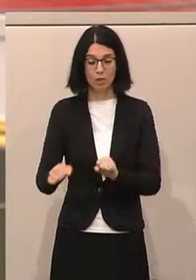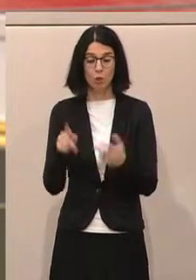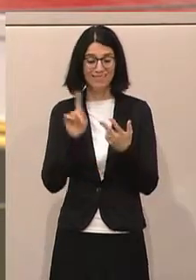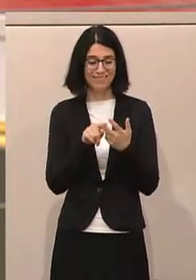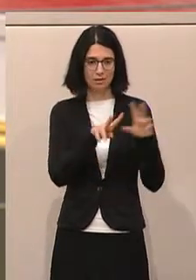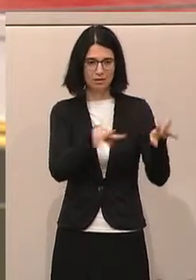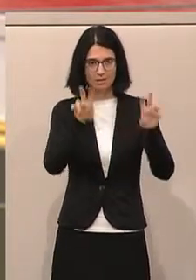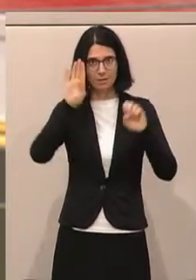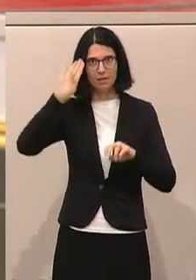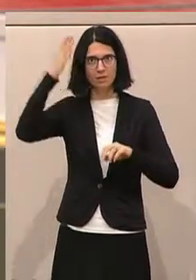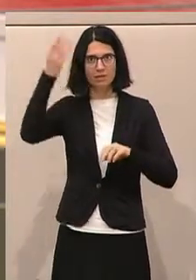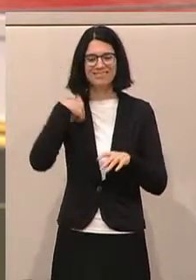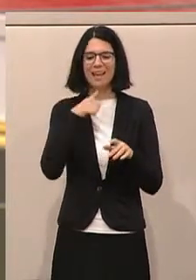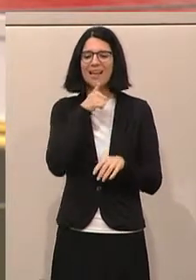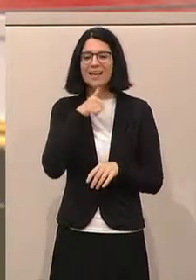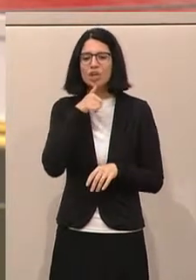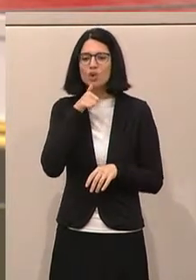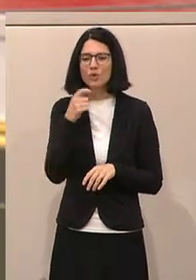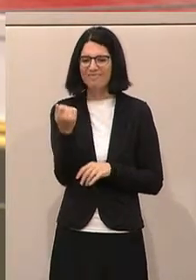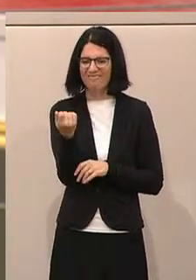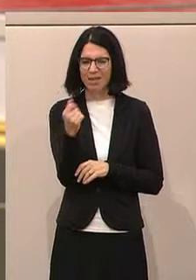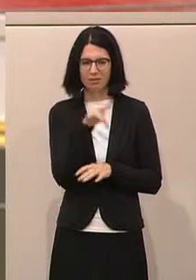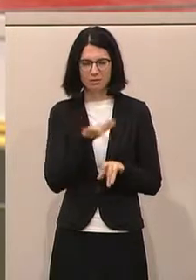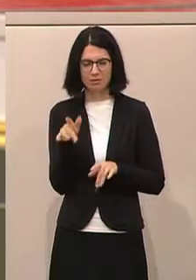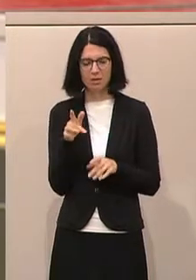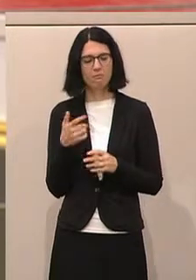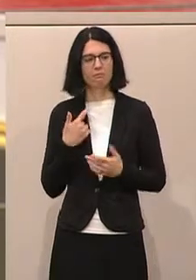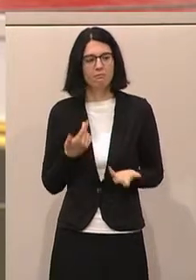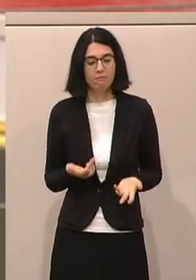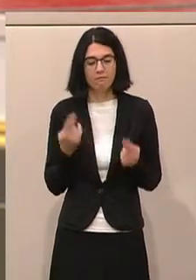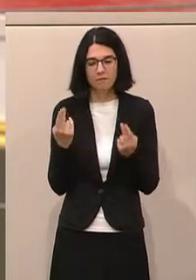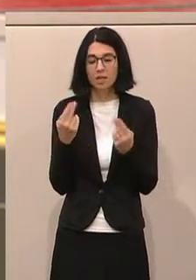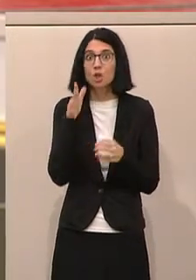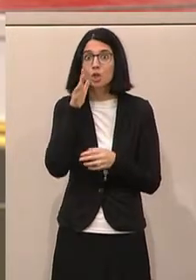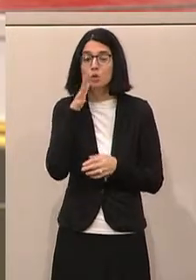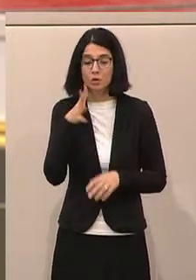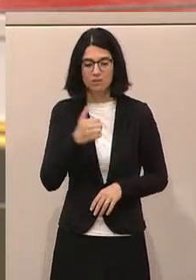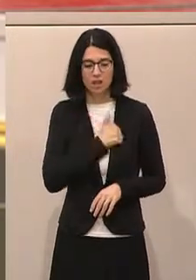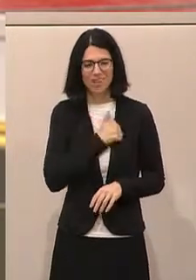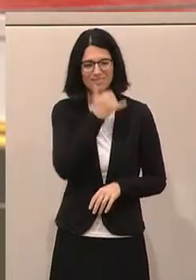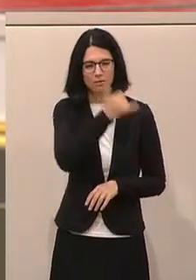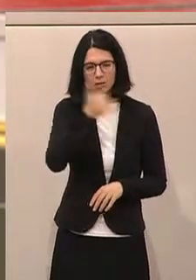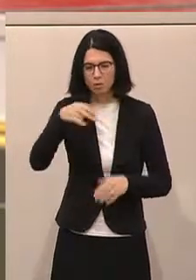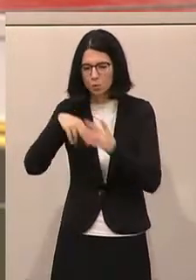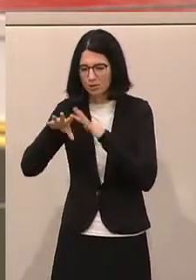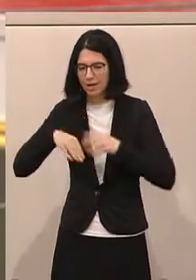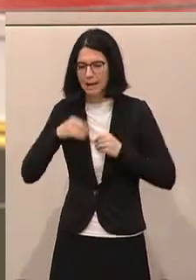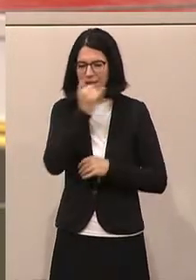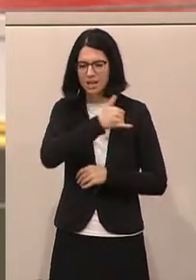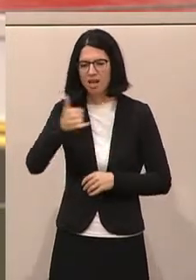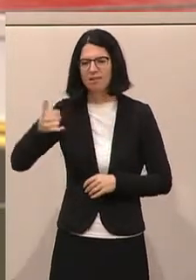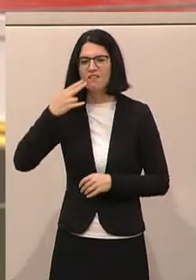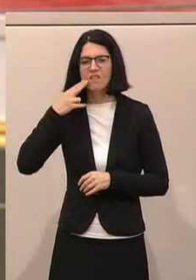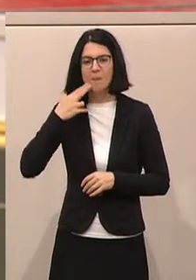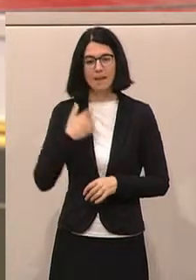Innovation darf ich Green Finance ansprechen. Wir werden es in Zukunft schaffen, dass jedes Unternehmen auch versteht,